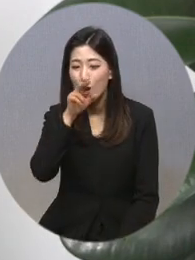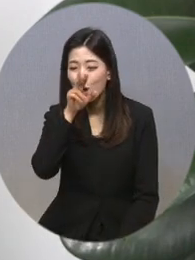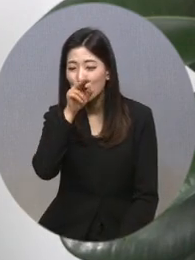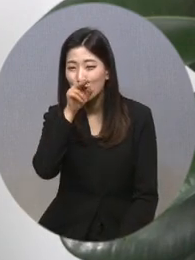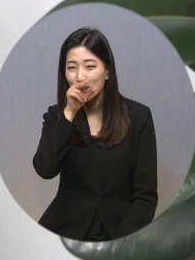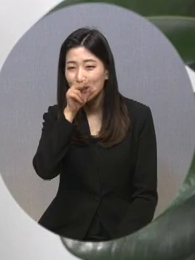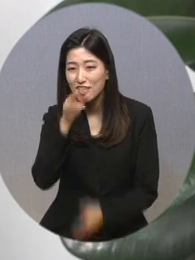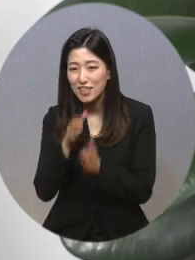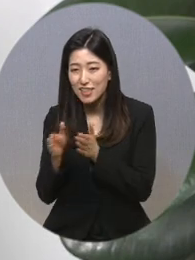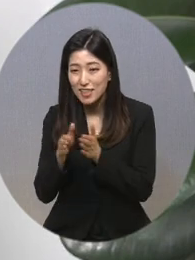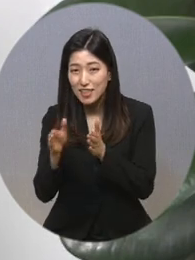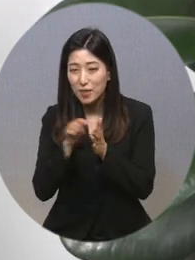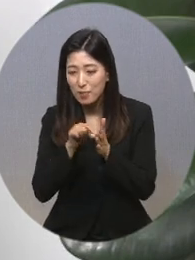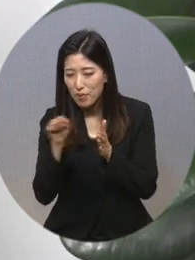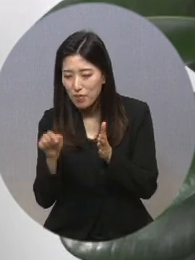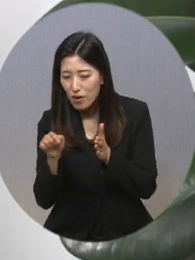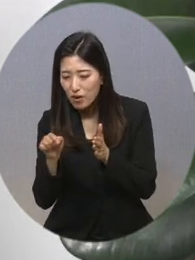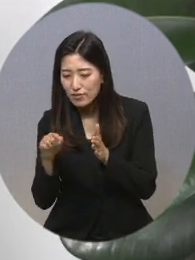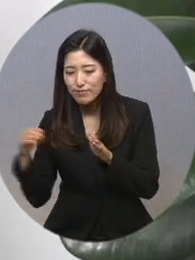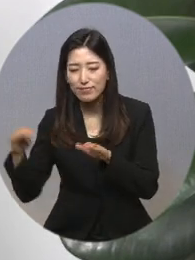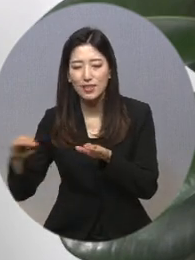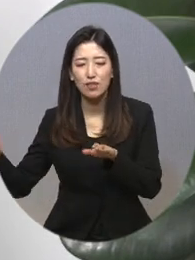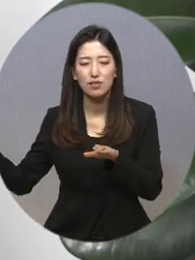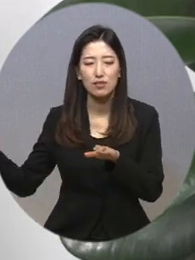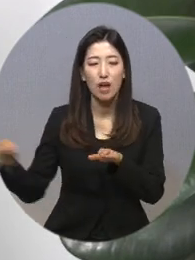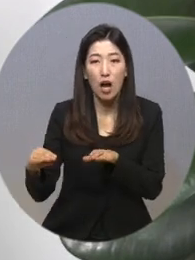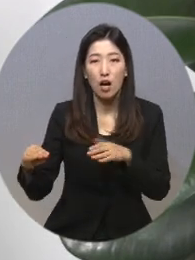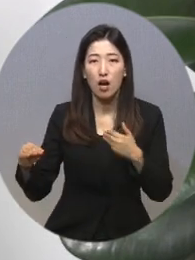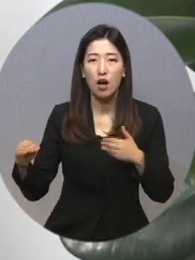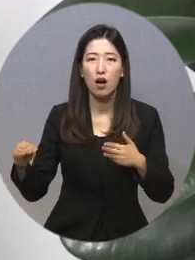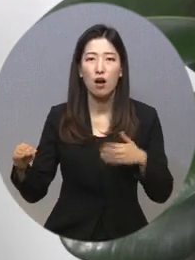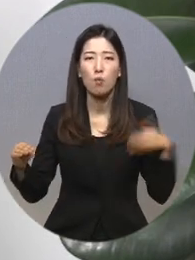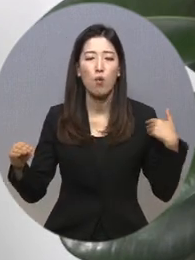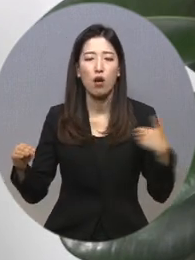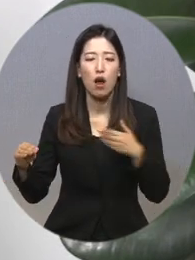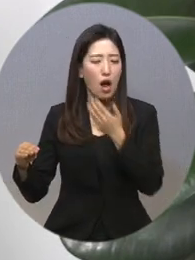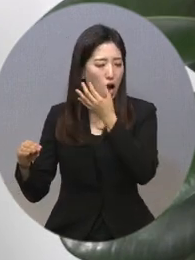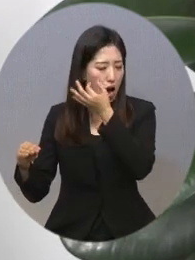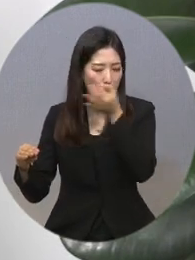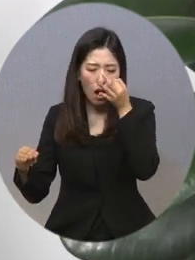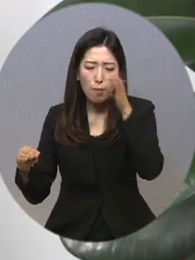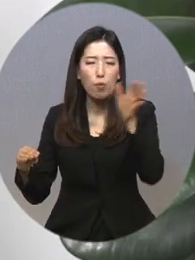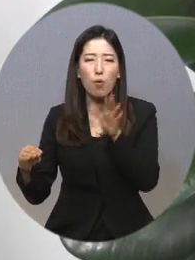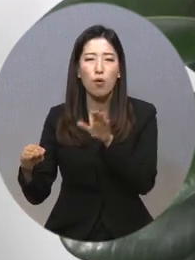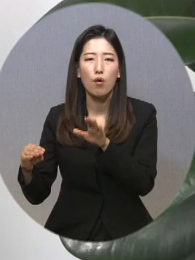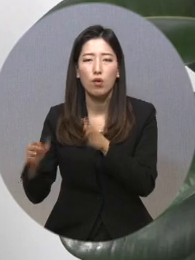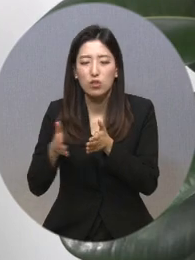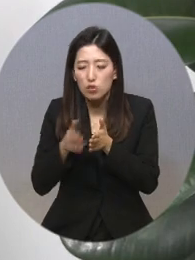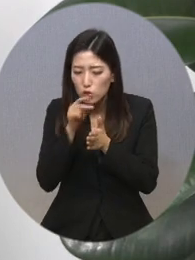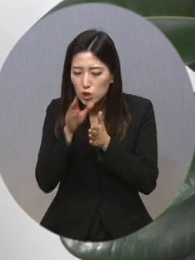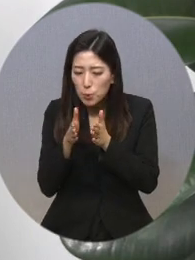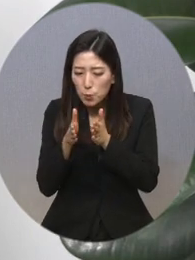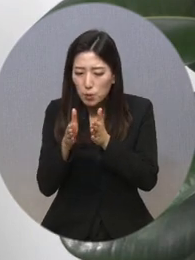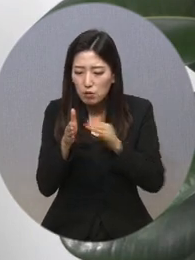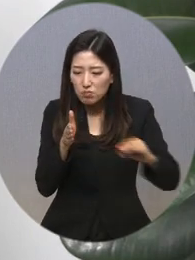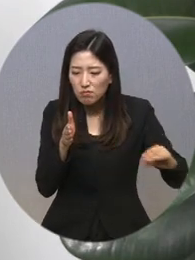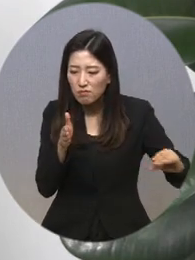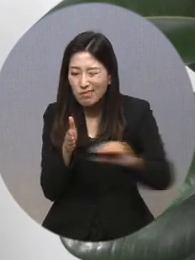언제 어느 때 자동차가 튀어나올지 모릅니다. 아이 키우기 위한 좋은 도시라고는